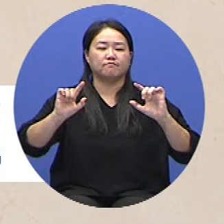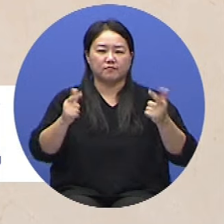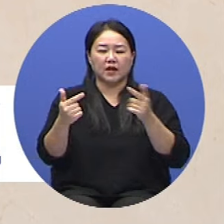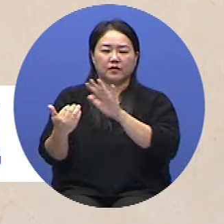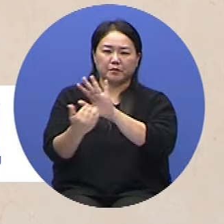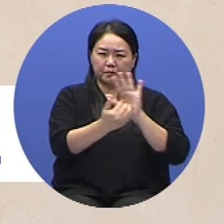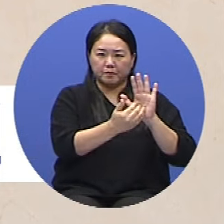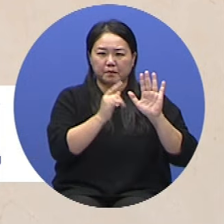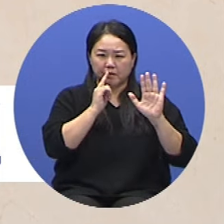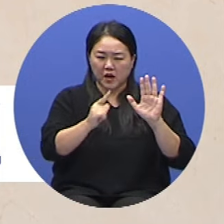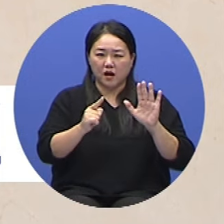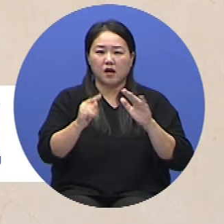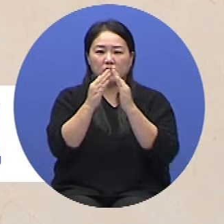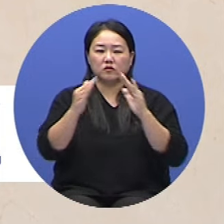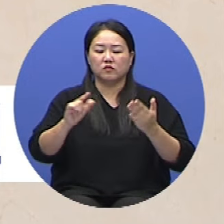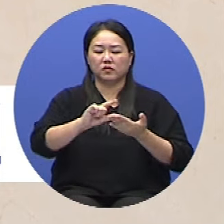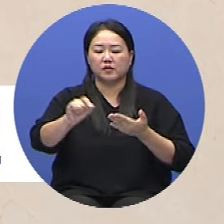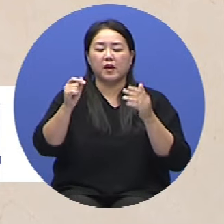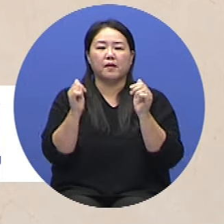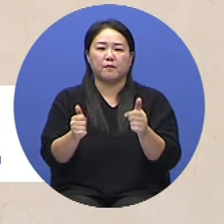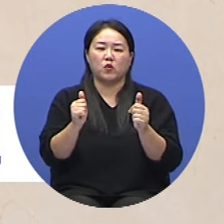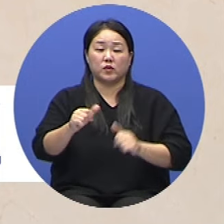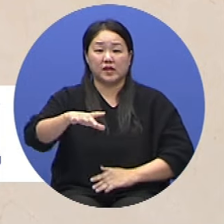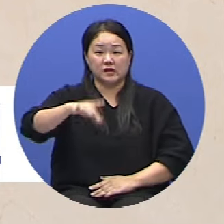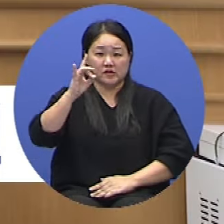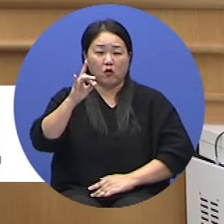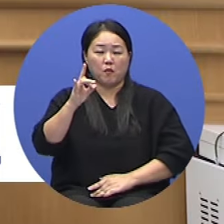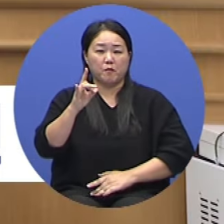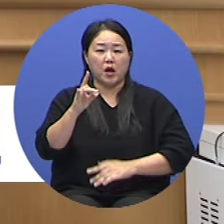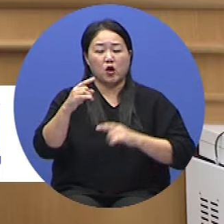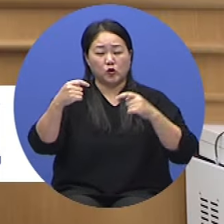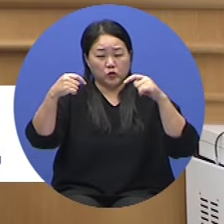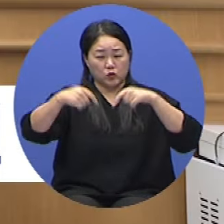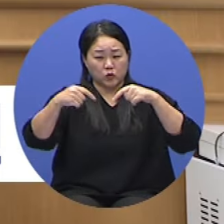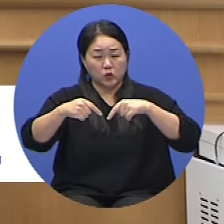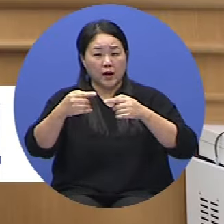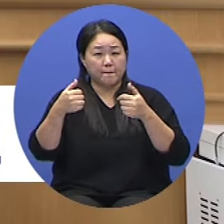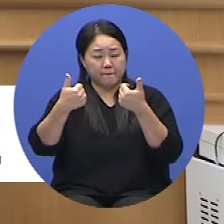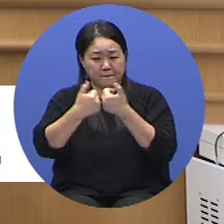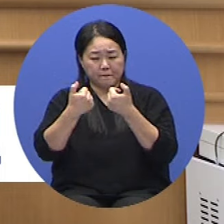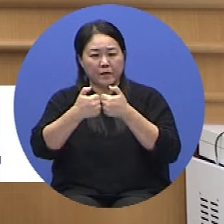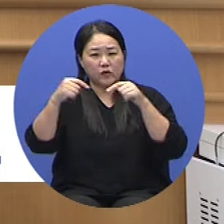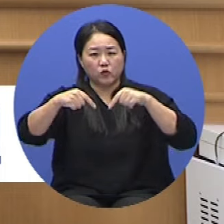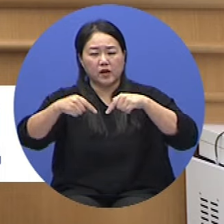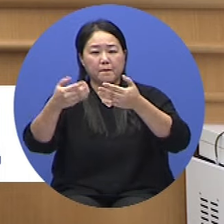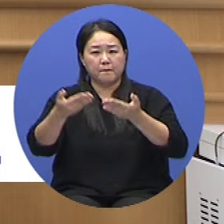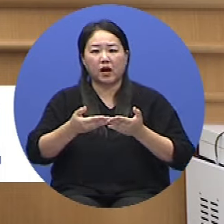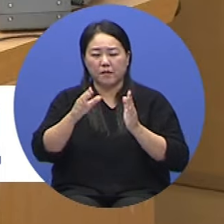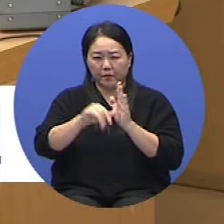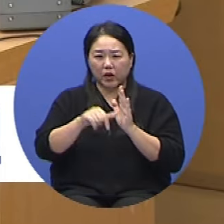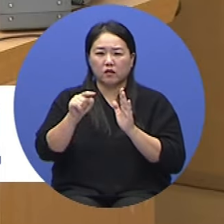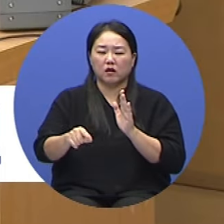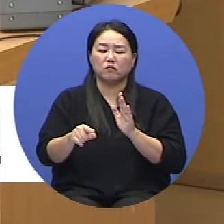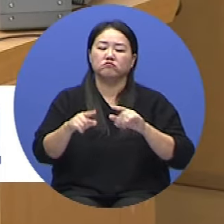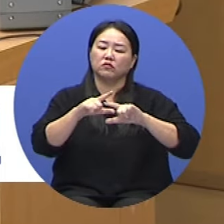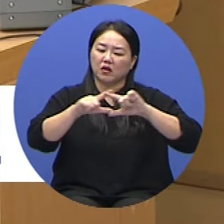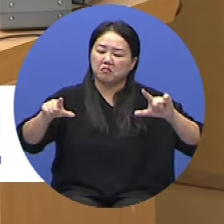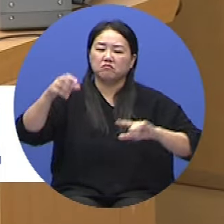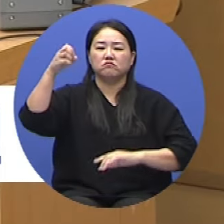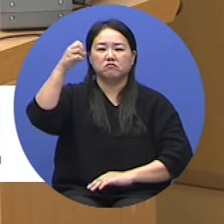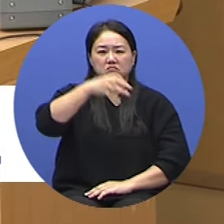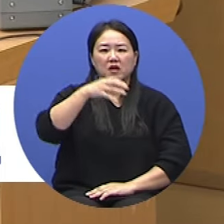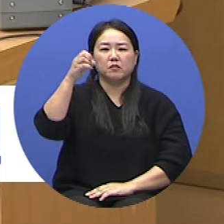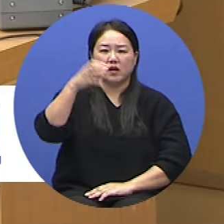열린 첫 공판에서 정의원 측 변호인은 사전선거운동 혐의는 통상적인 정치활동이었다고